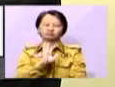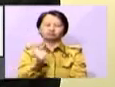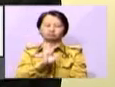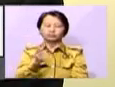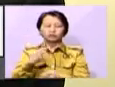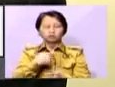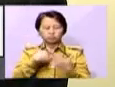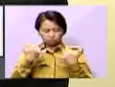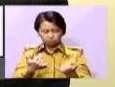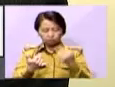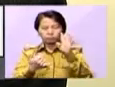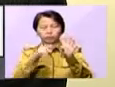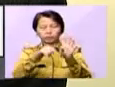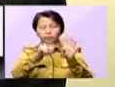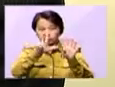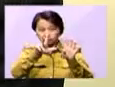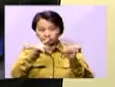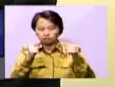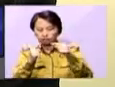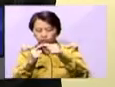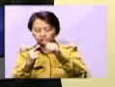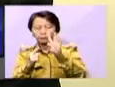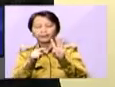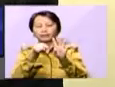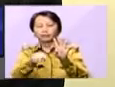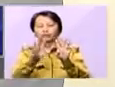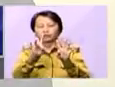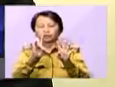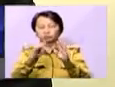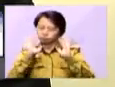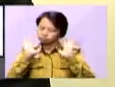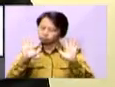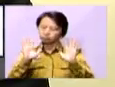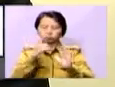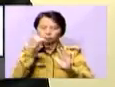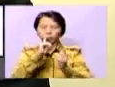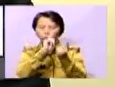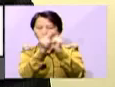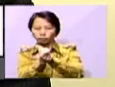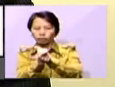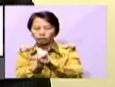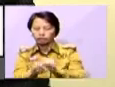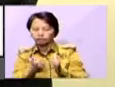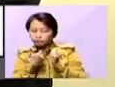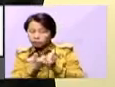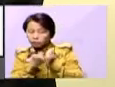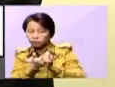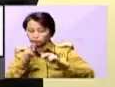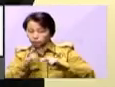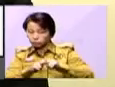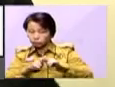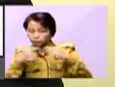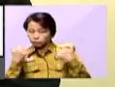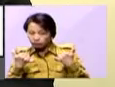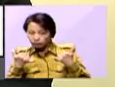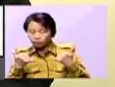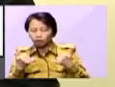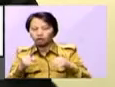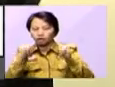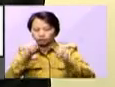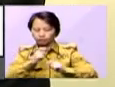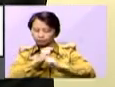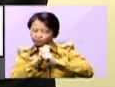antara 4.3 ke 4.8. Memang kita tak ada ubah. Berdasarkan kepada kedudukan terkini,